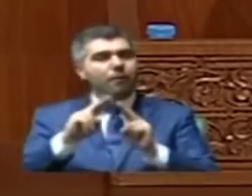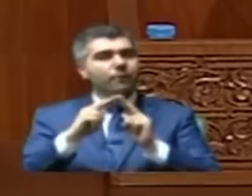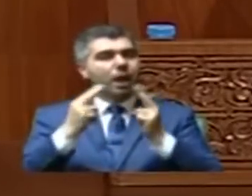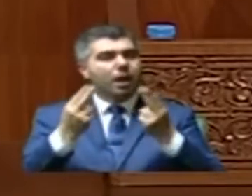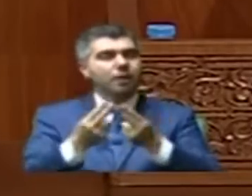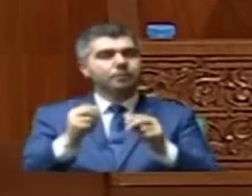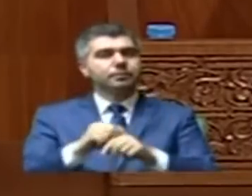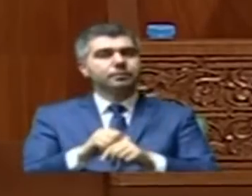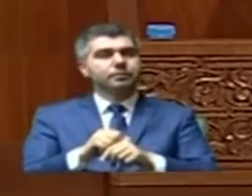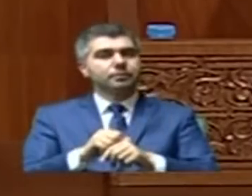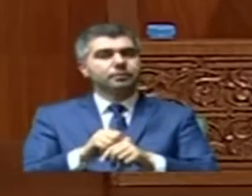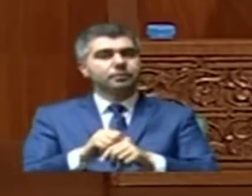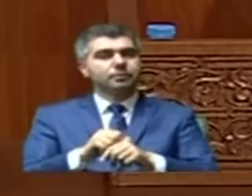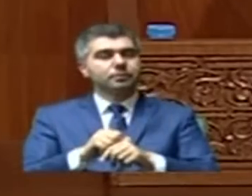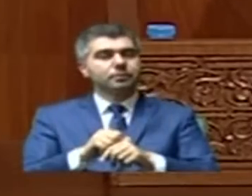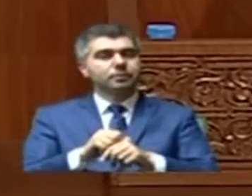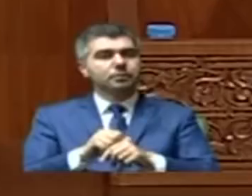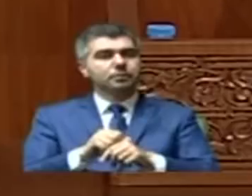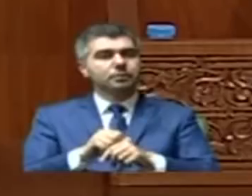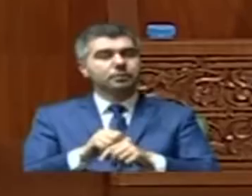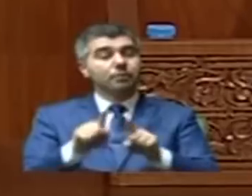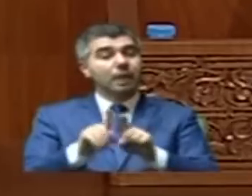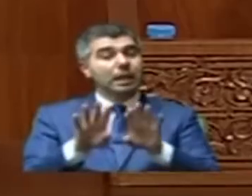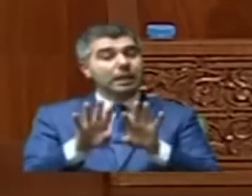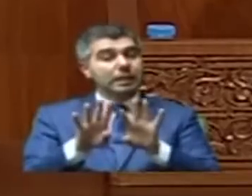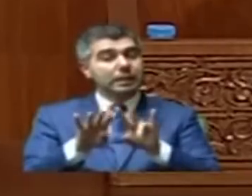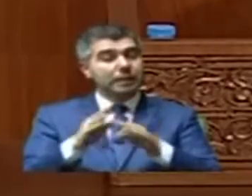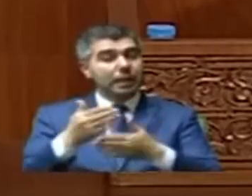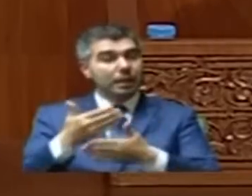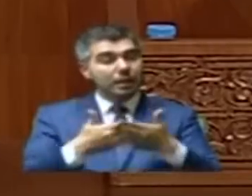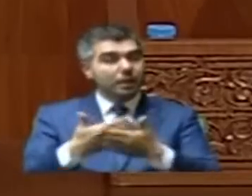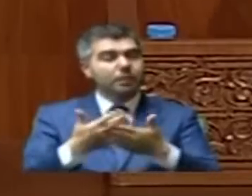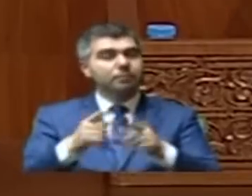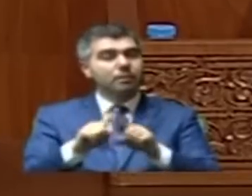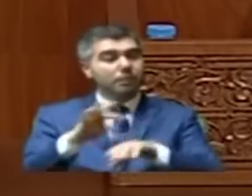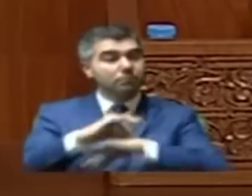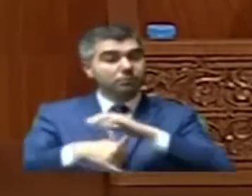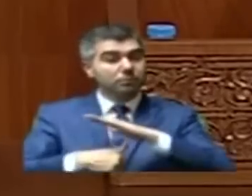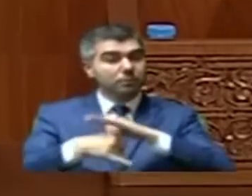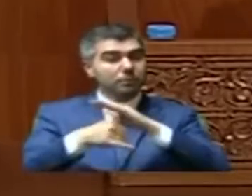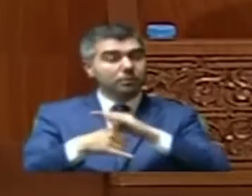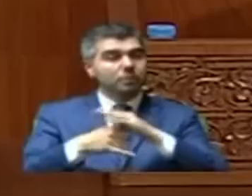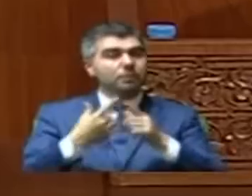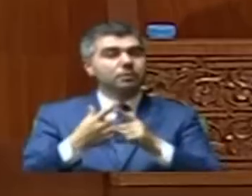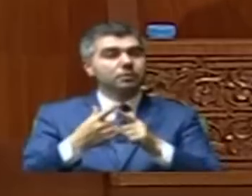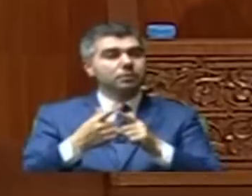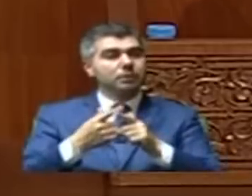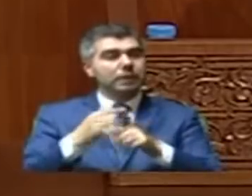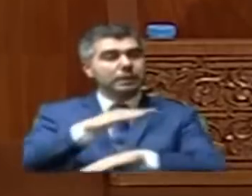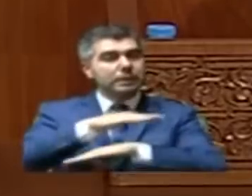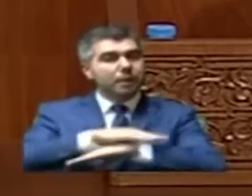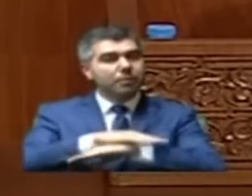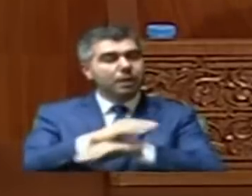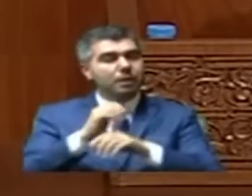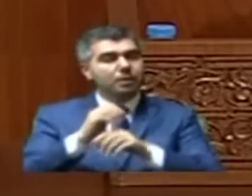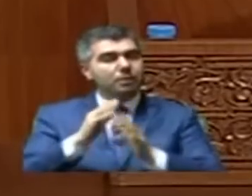هذاك اسمه هذا التقرير اللي دار المجلس الاعلى للتربيه والتكوين والبحث العلمي